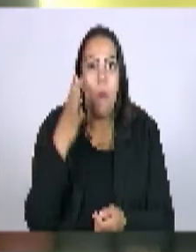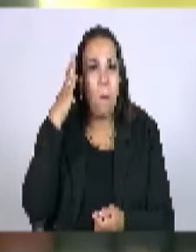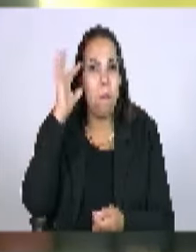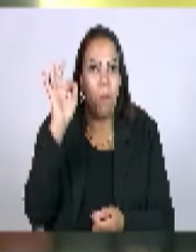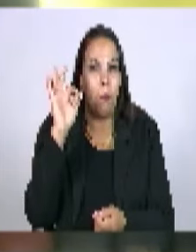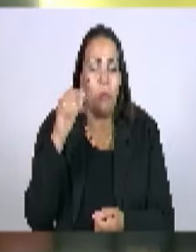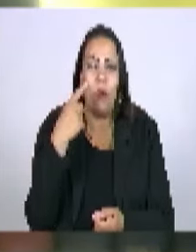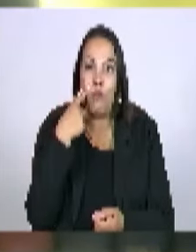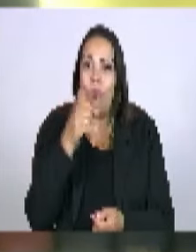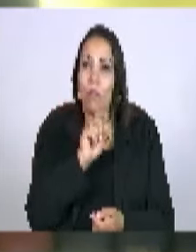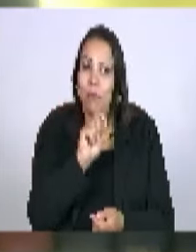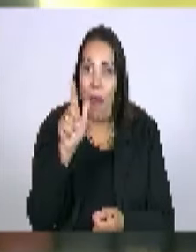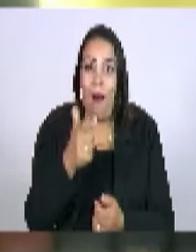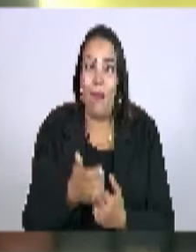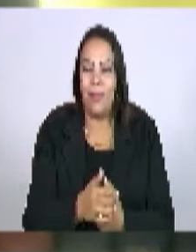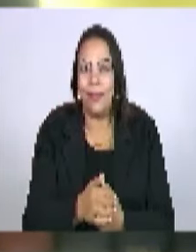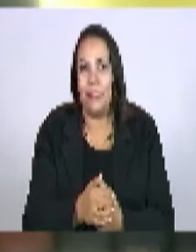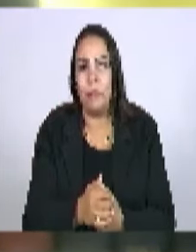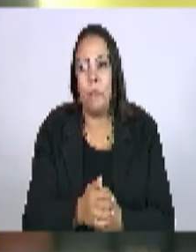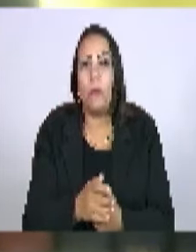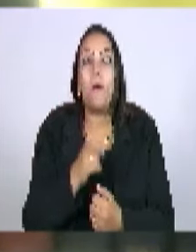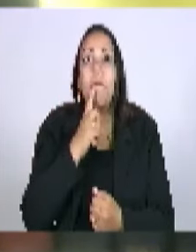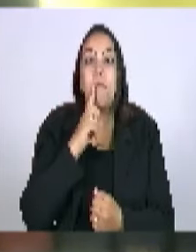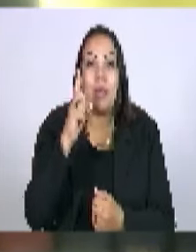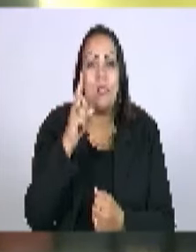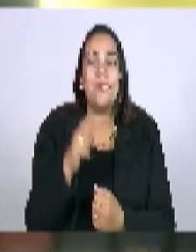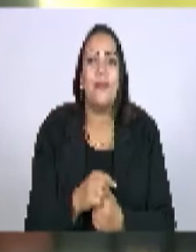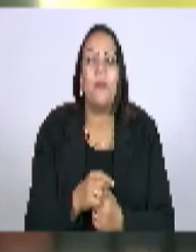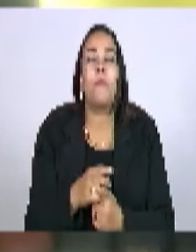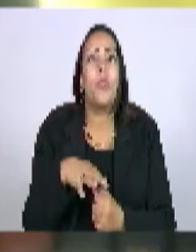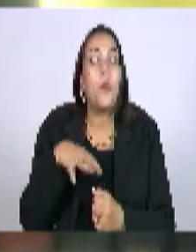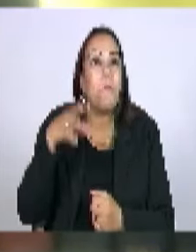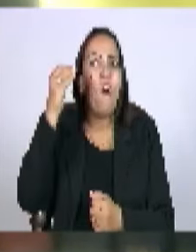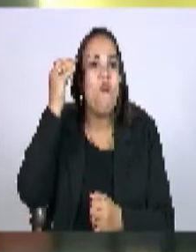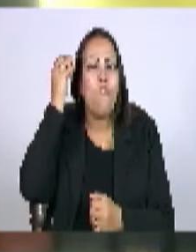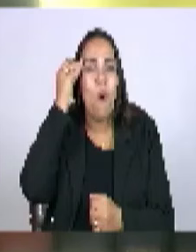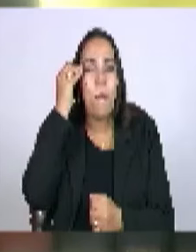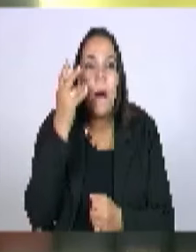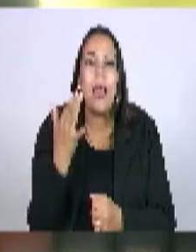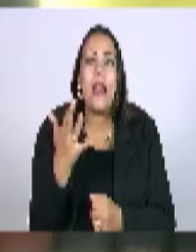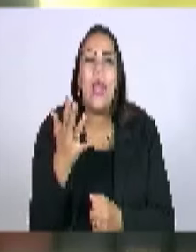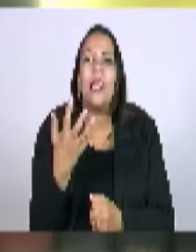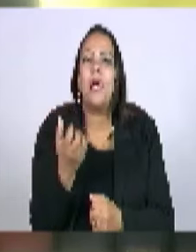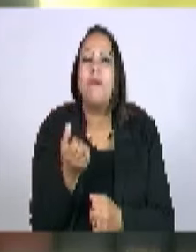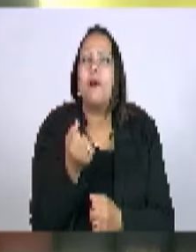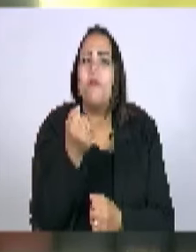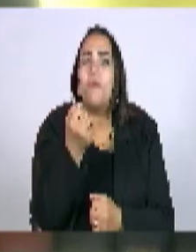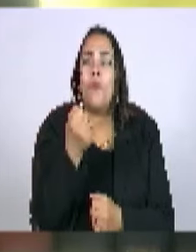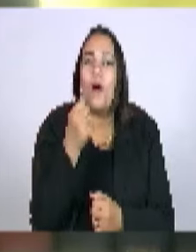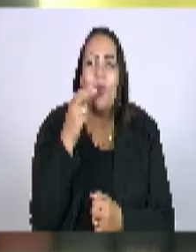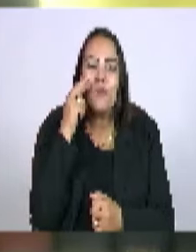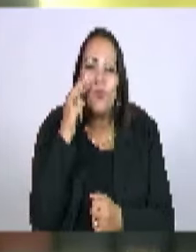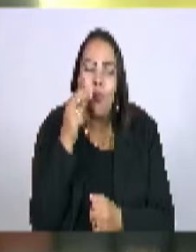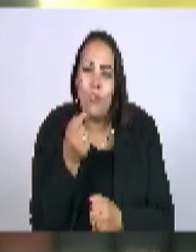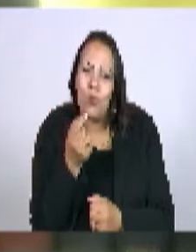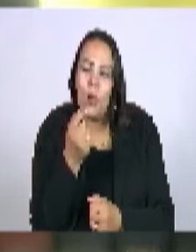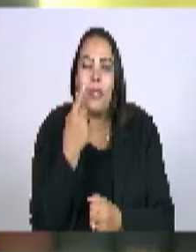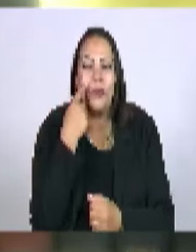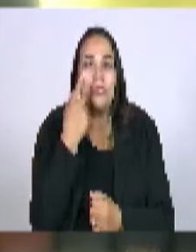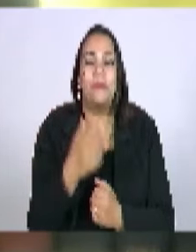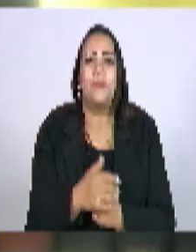او وجهه نظر لكن طبعا مفهوم اليد المضمومه ده محتاج ان احنا نقف قدامه شويه